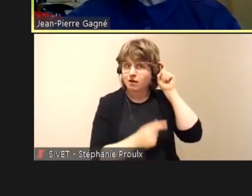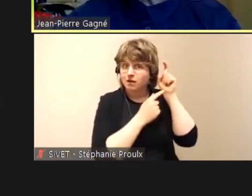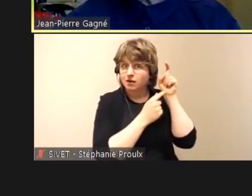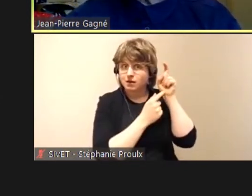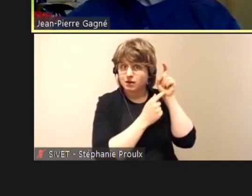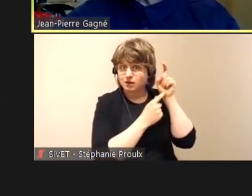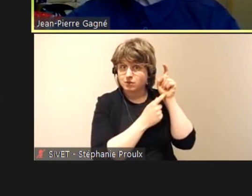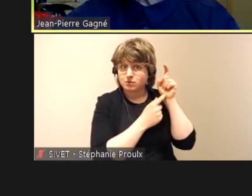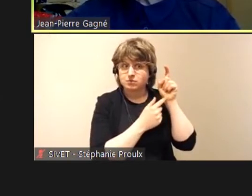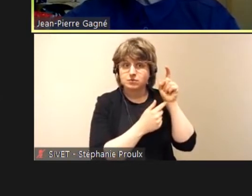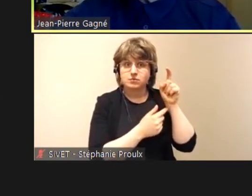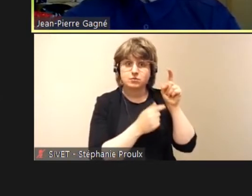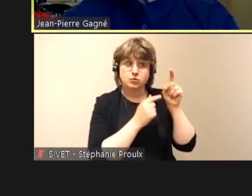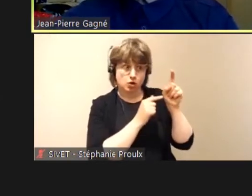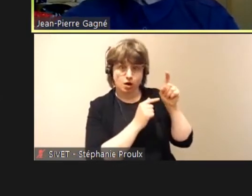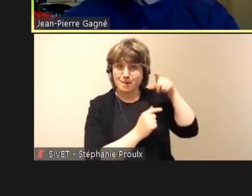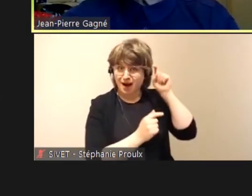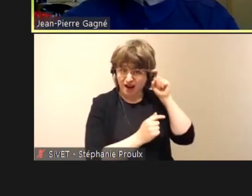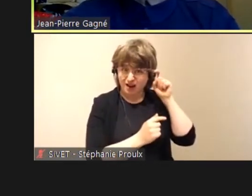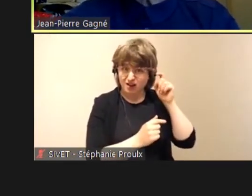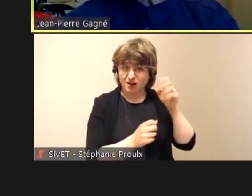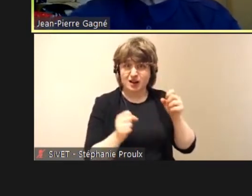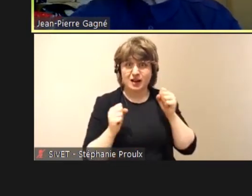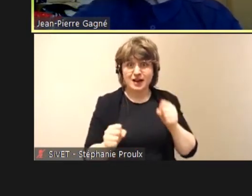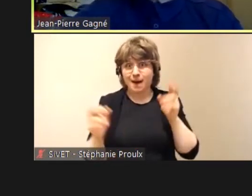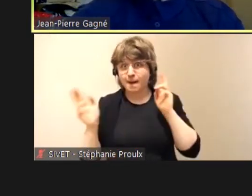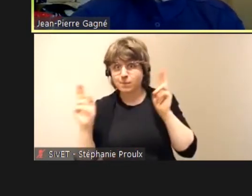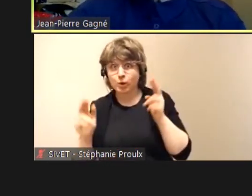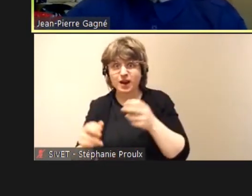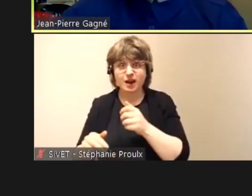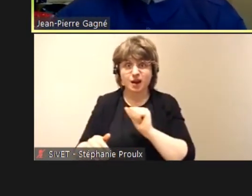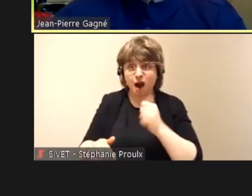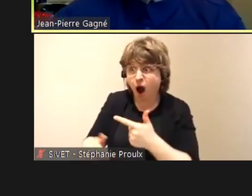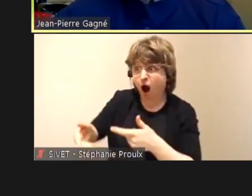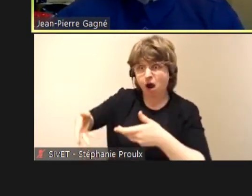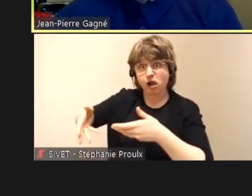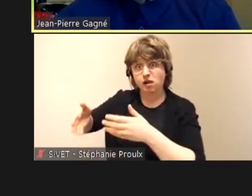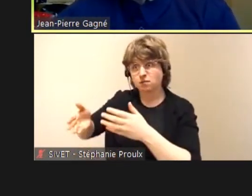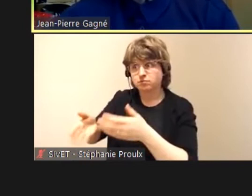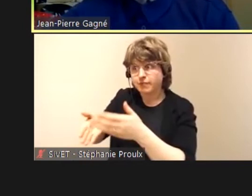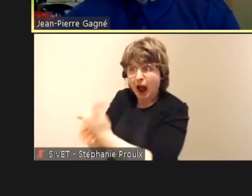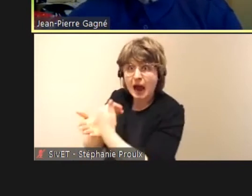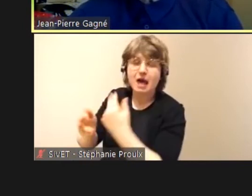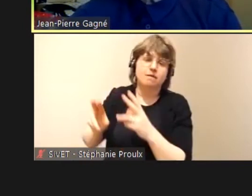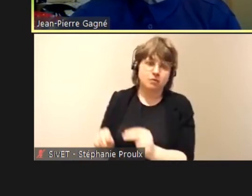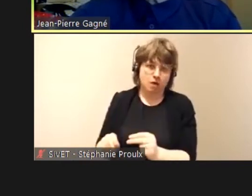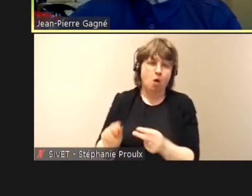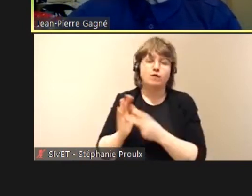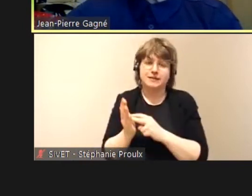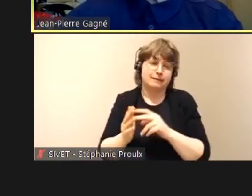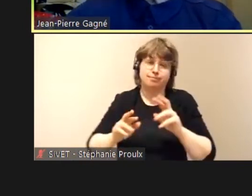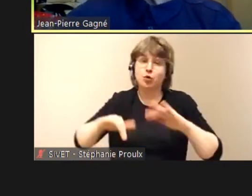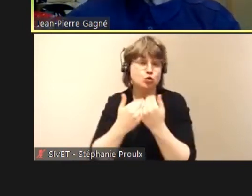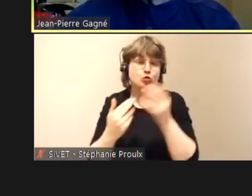spécialisés à un point tel où ils sont capables de ne pas amplifier le bruit. Alors, les aides auditives vont aussi amplifier le bruit jusqu'à